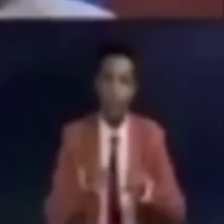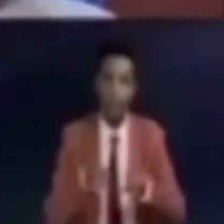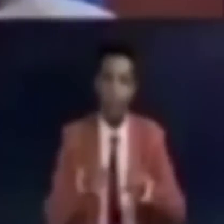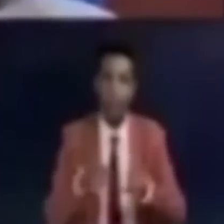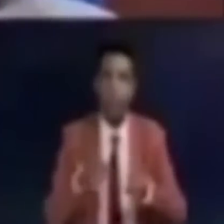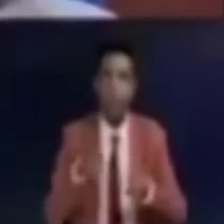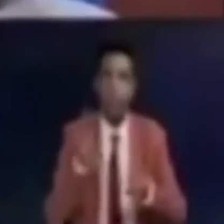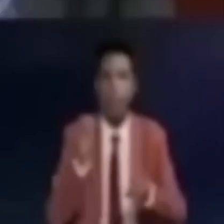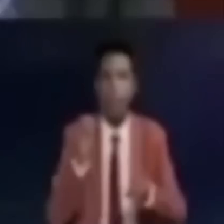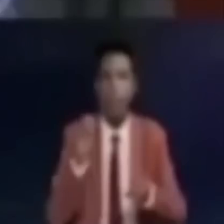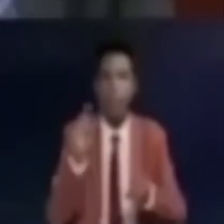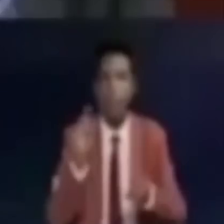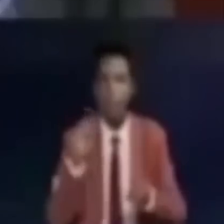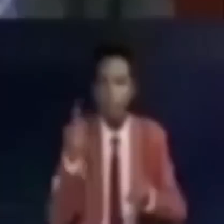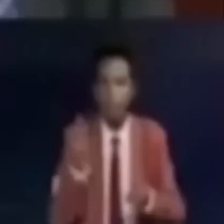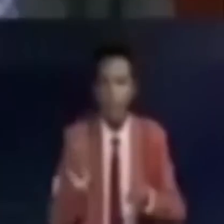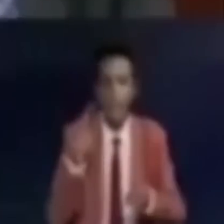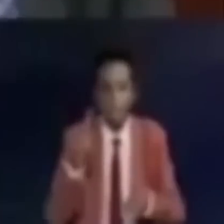ህወሓት አስመስሎ የሚቀሰቅስ አካል